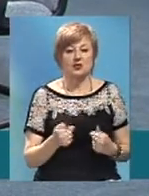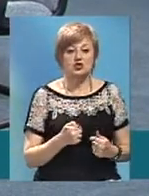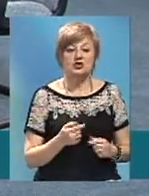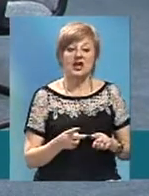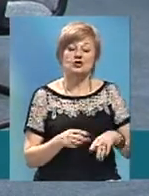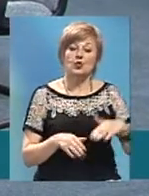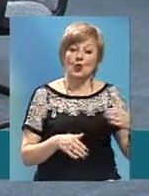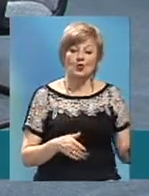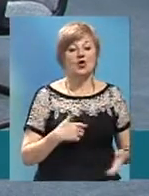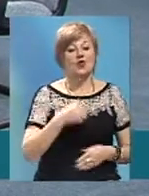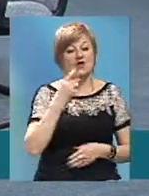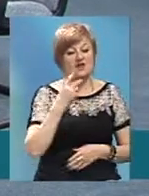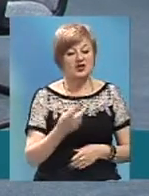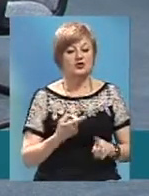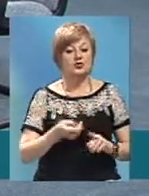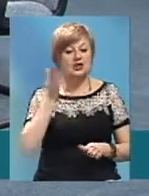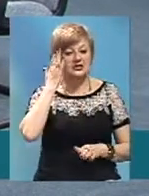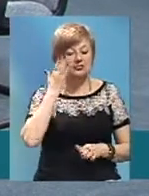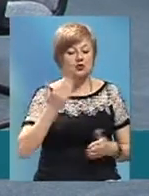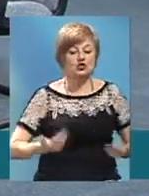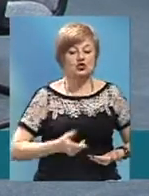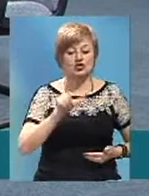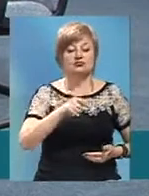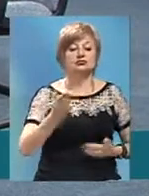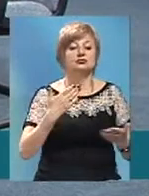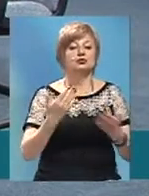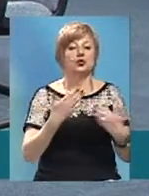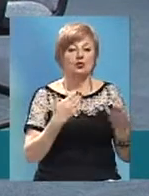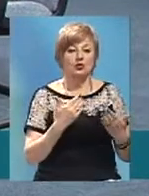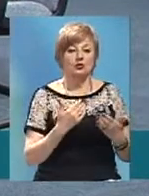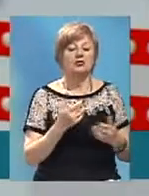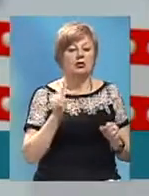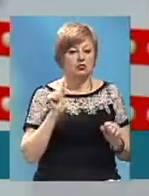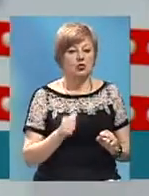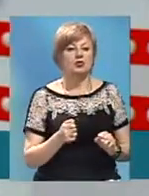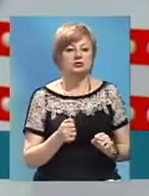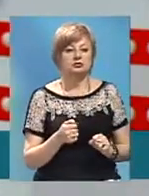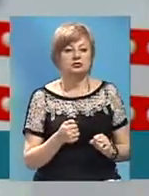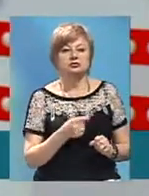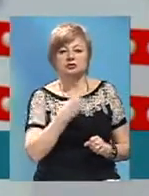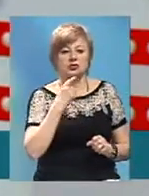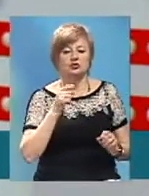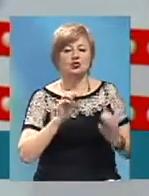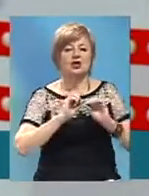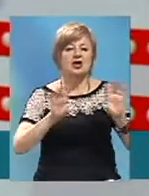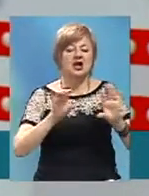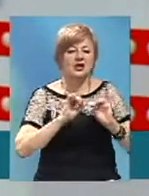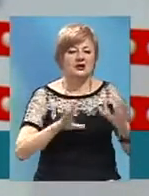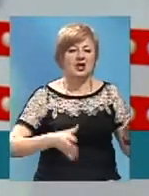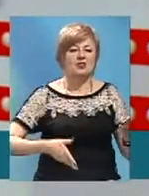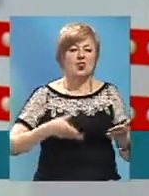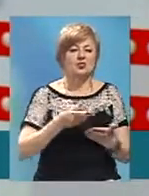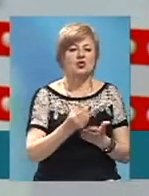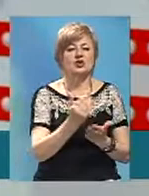боку, ми бачимо, що цей спосіб живого спілкування може перекрити дуже великі гроші, тисячі білбордів, там проплачені